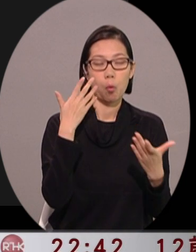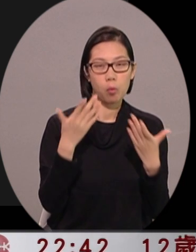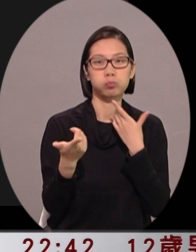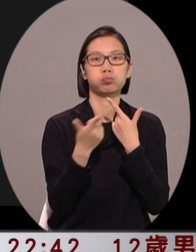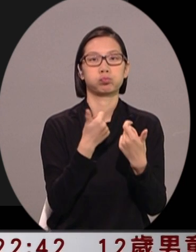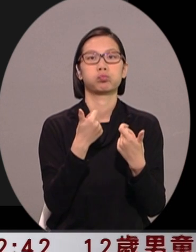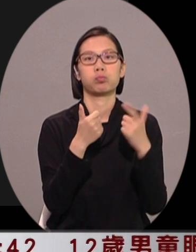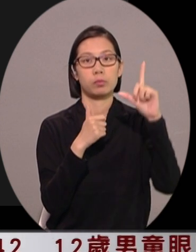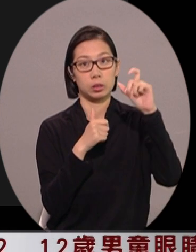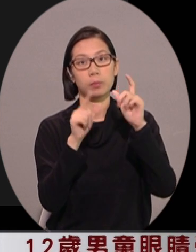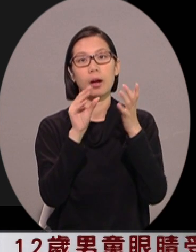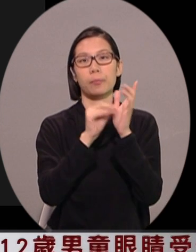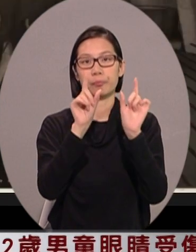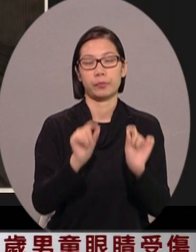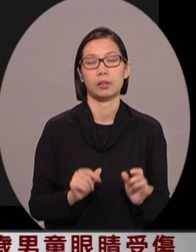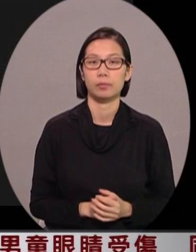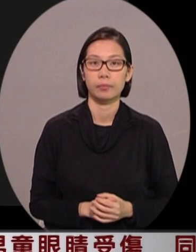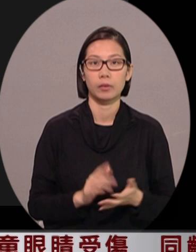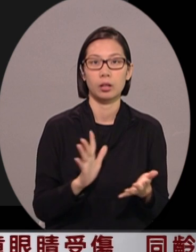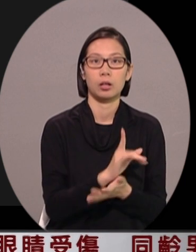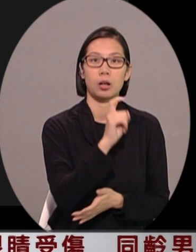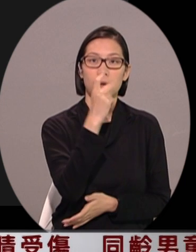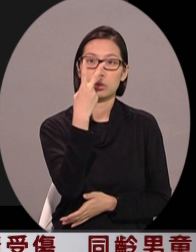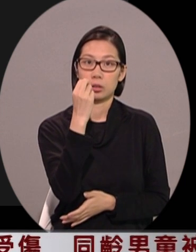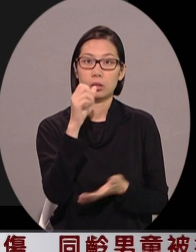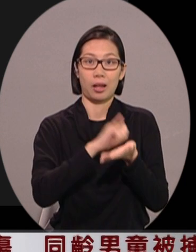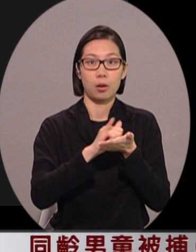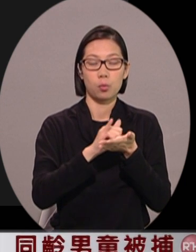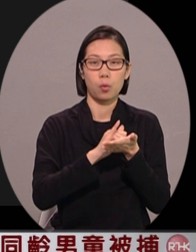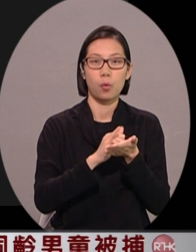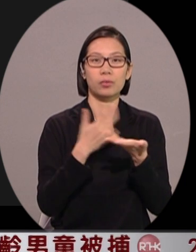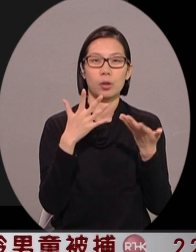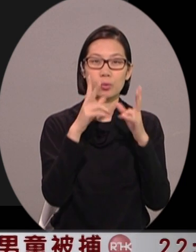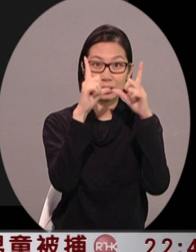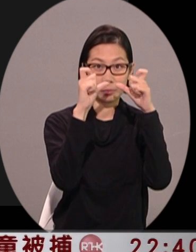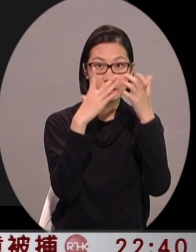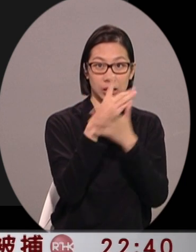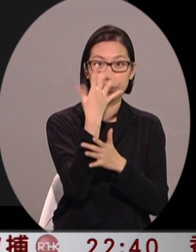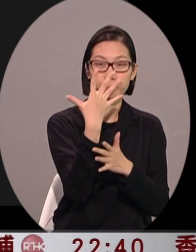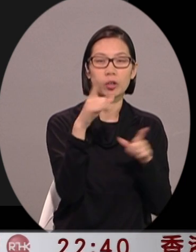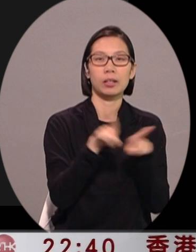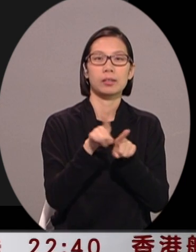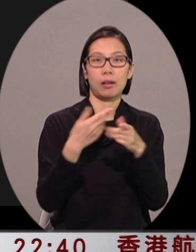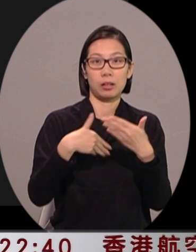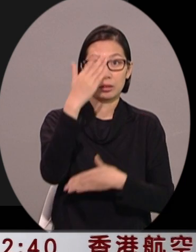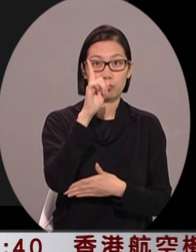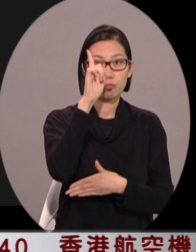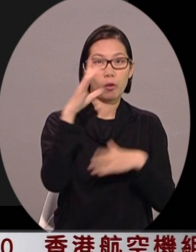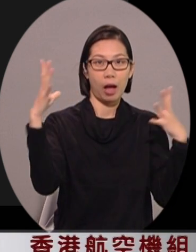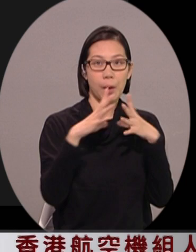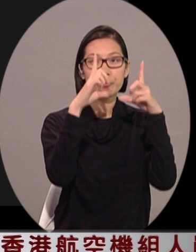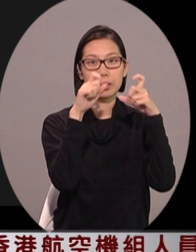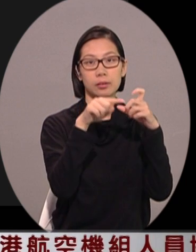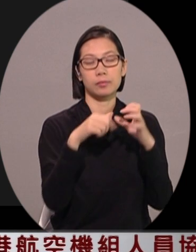該可以符合自拍嘅定義。1920年喺紐約，呢五位攝影師一齊喺天台度影咗呢一